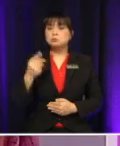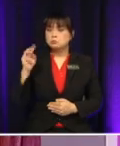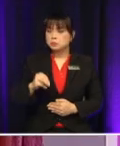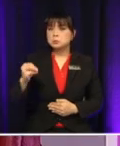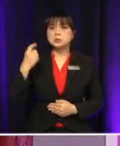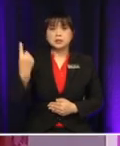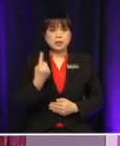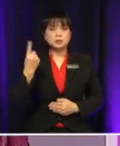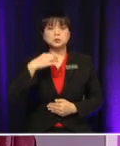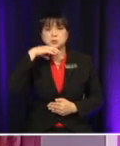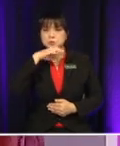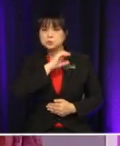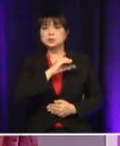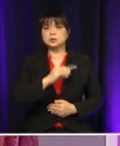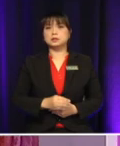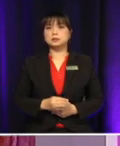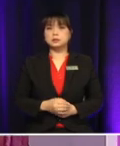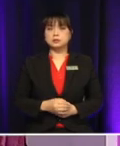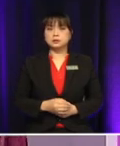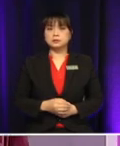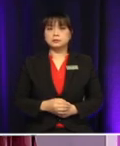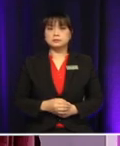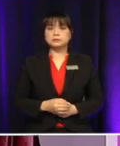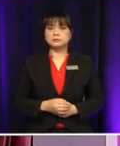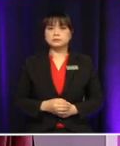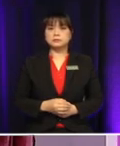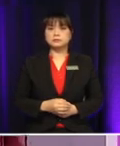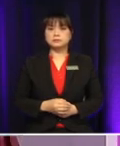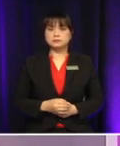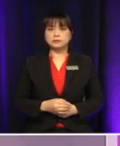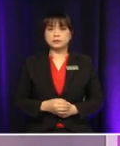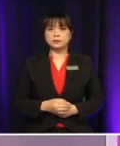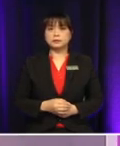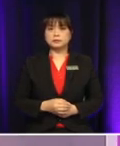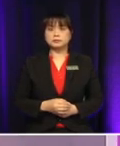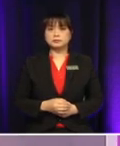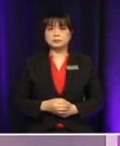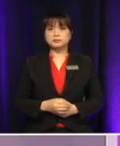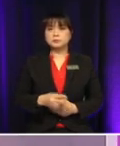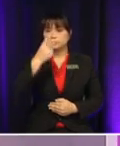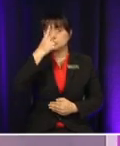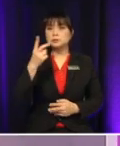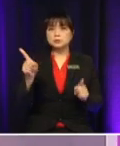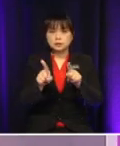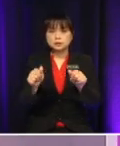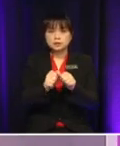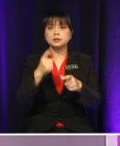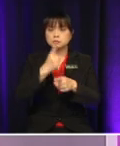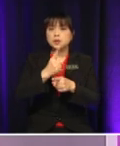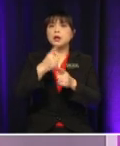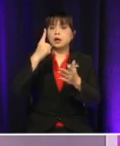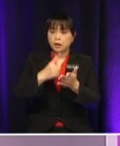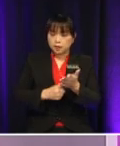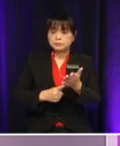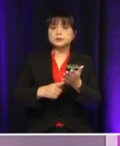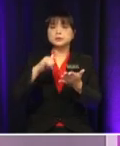kita sangat-sangat sedih Tolonglah ya tolong apabila Tengok nih tengok dengan teliti Q itu apa itu